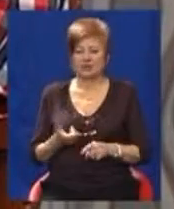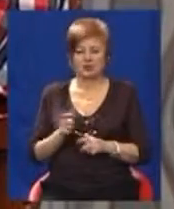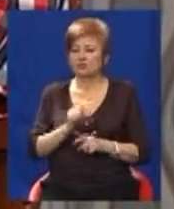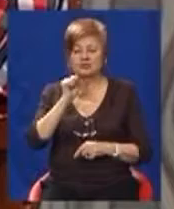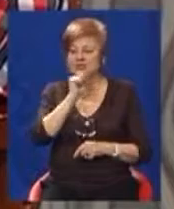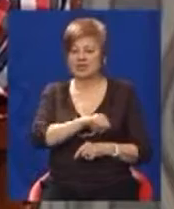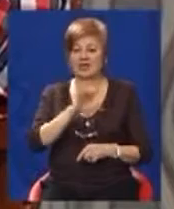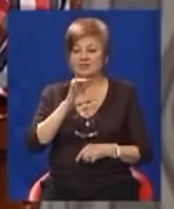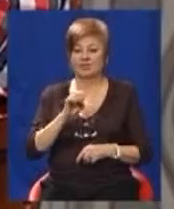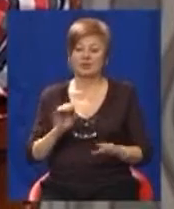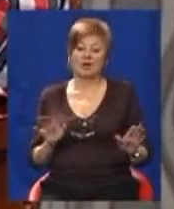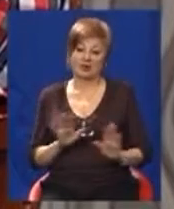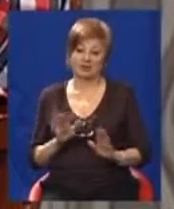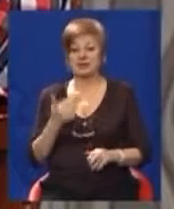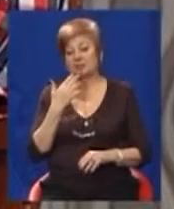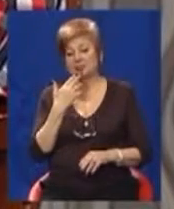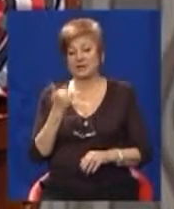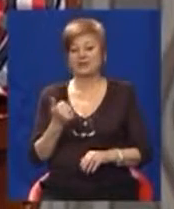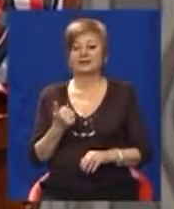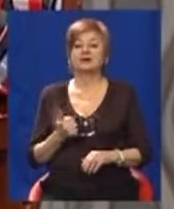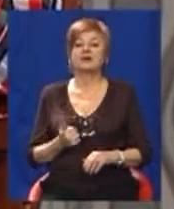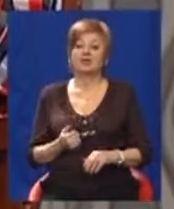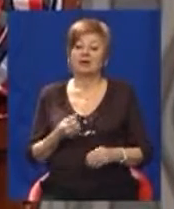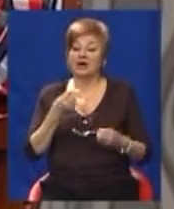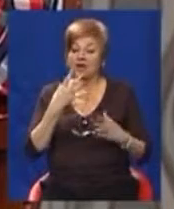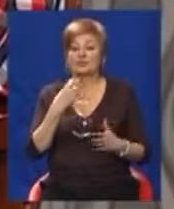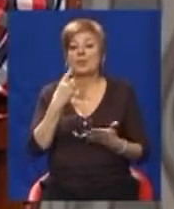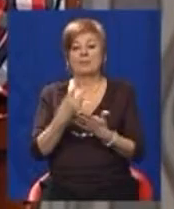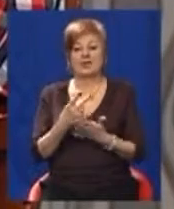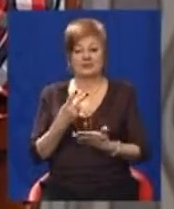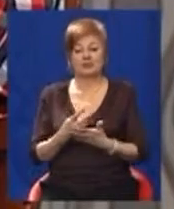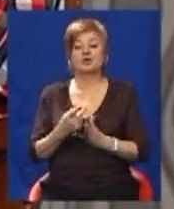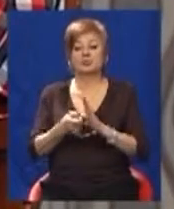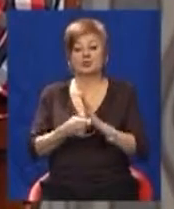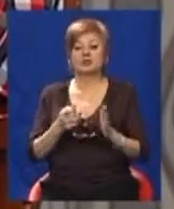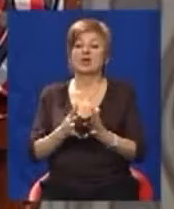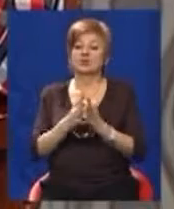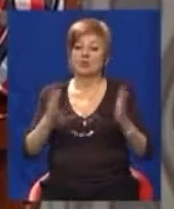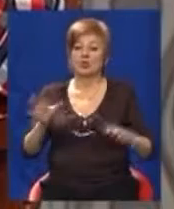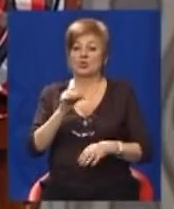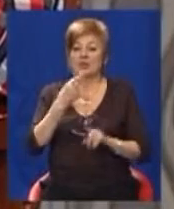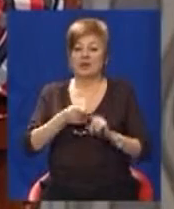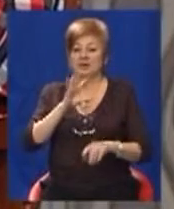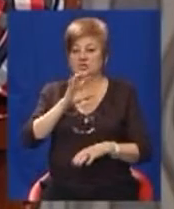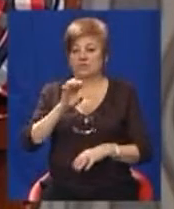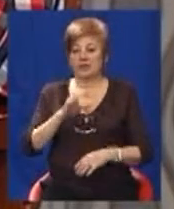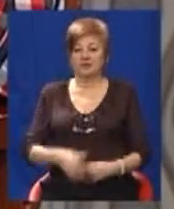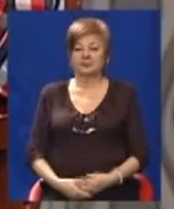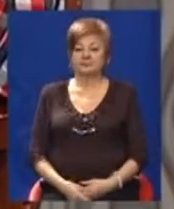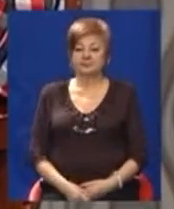зла собачка? Та ні, міленька. Дуже мила. Ну, давайте трішки більше дізнаємося про цю тваринку з нашого